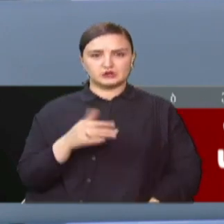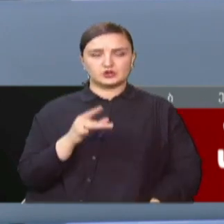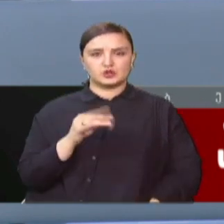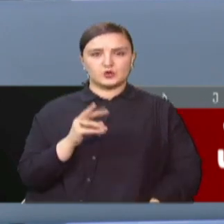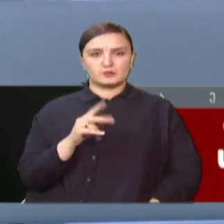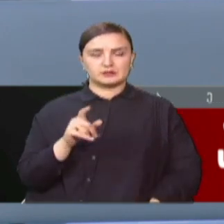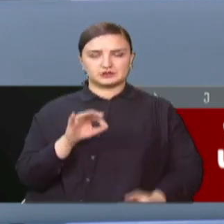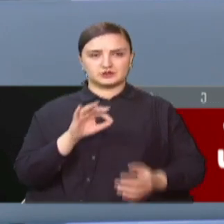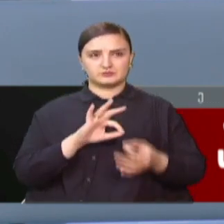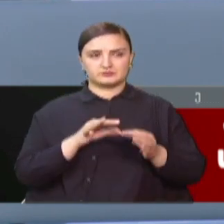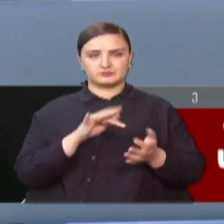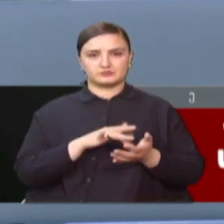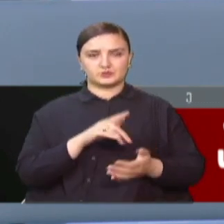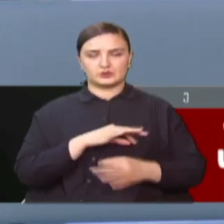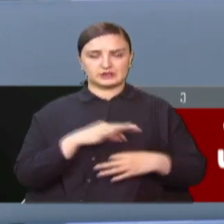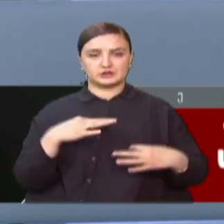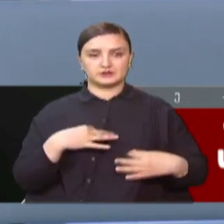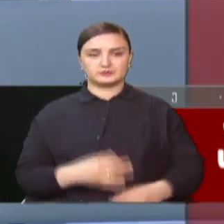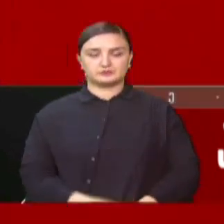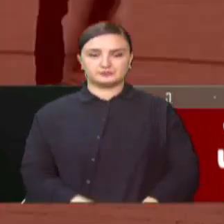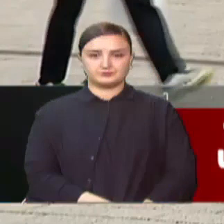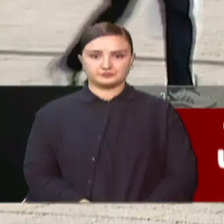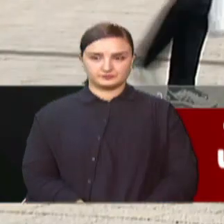Coberidze, ungretis de dacalochidan.